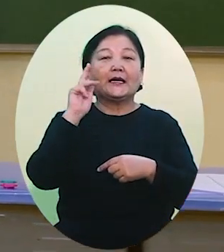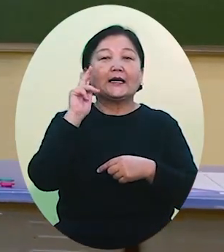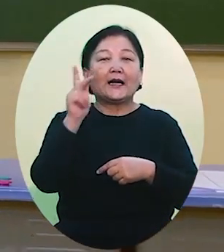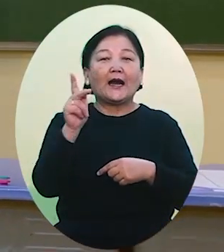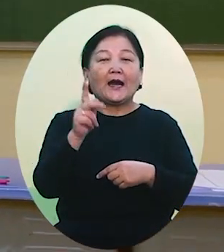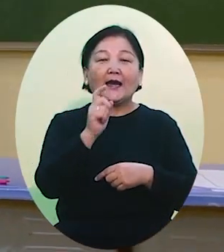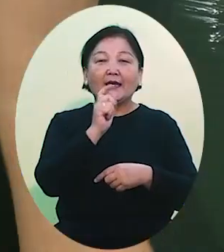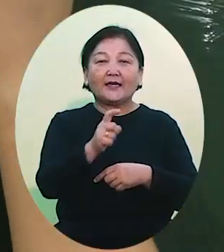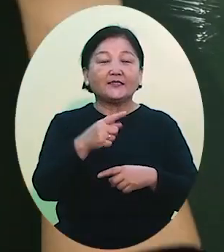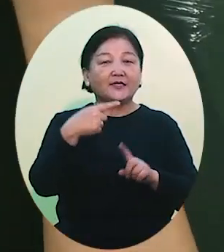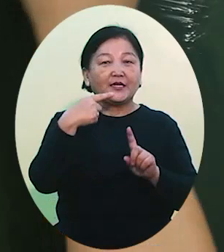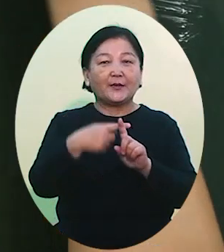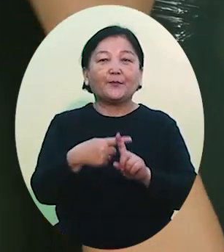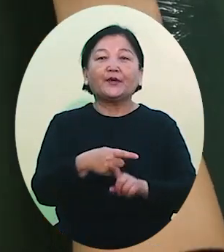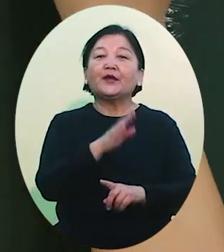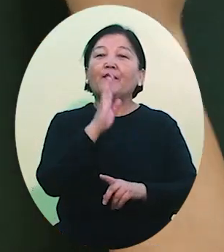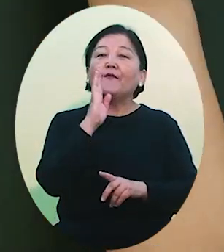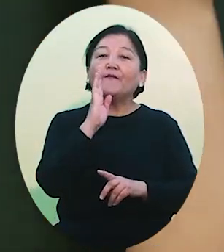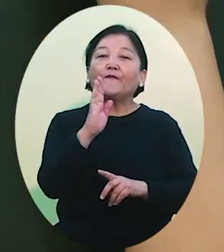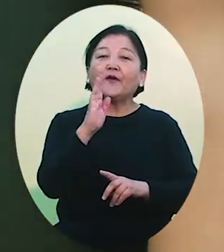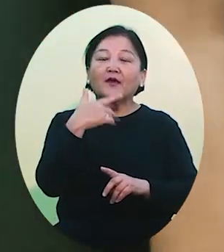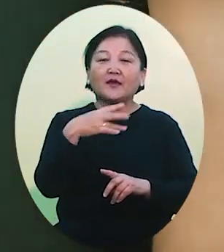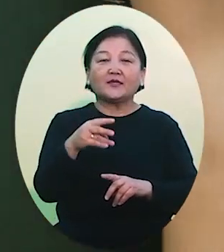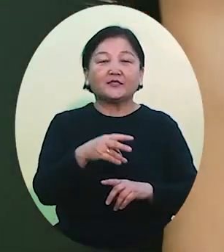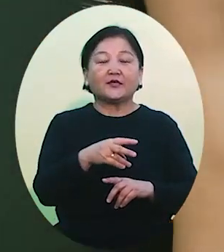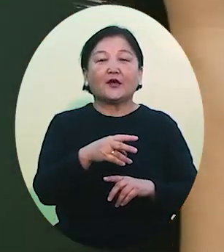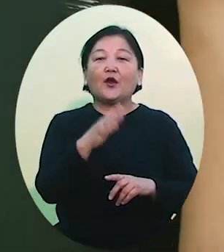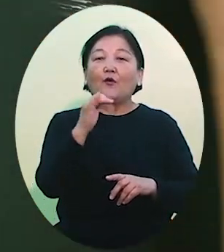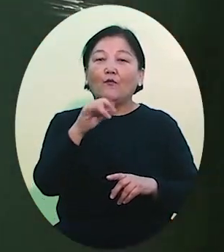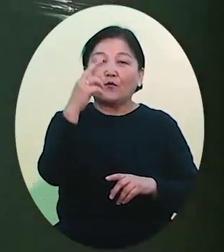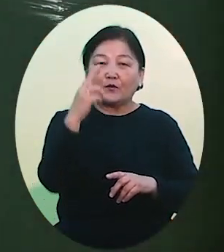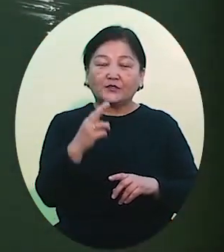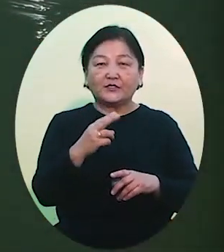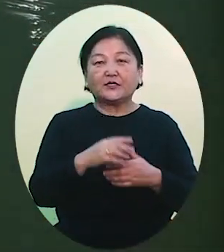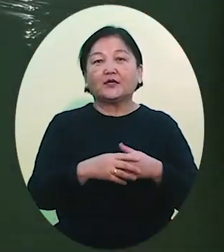нэмэх нь b гэсэн хэлбэрийн функцыг